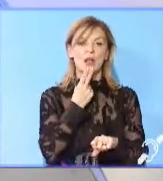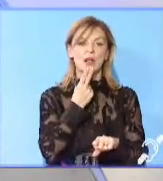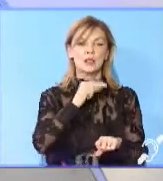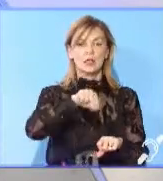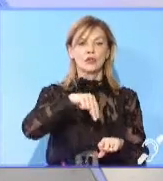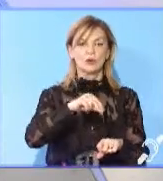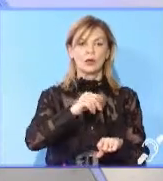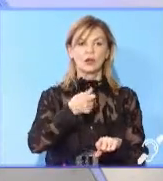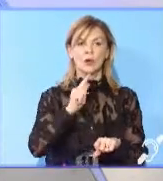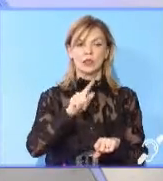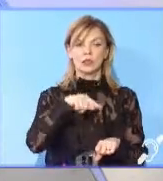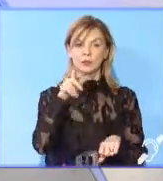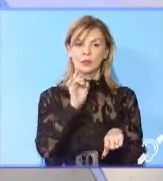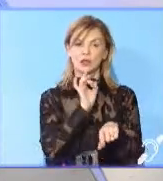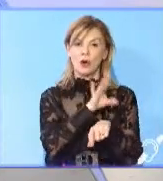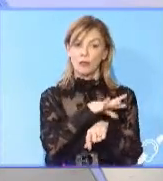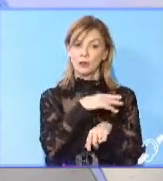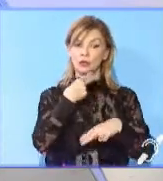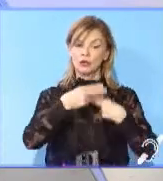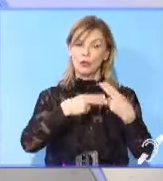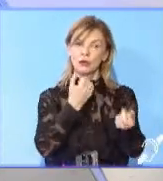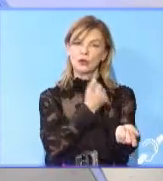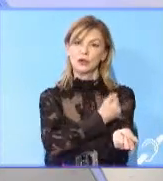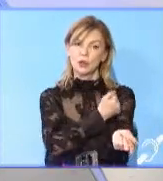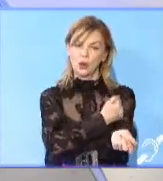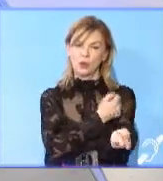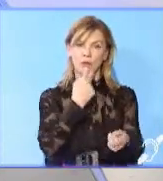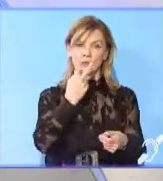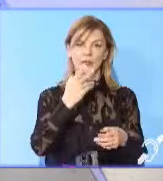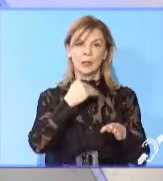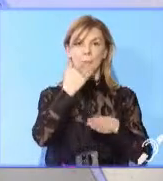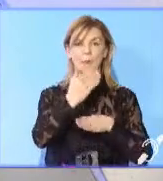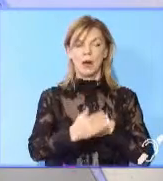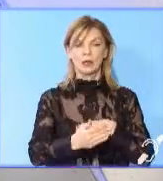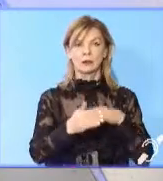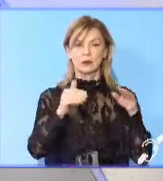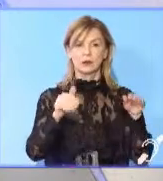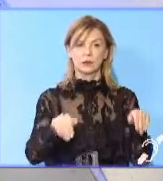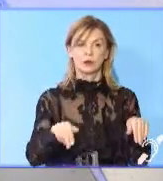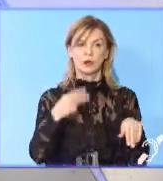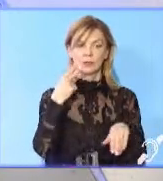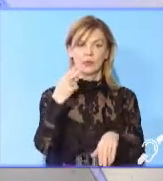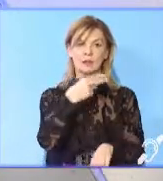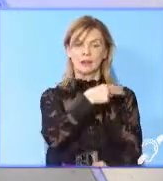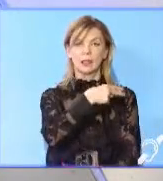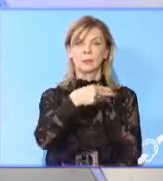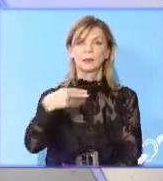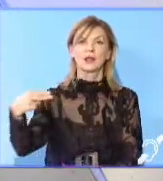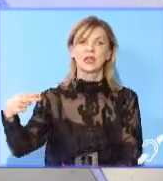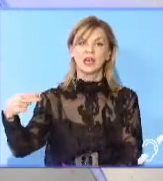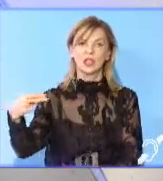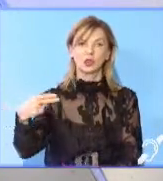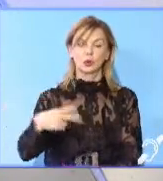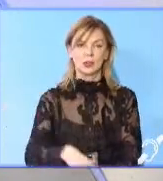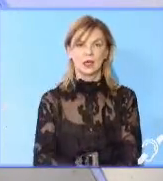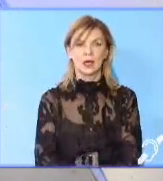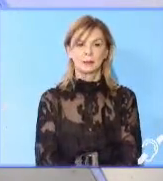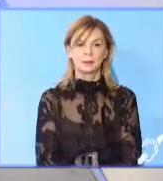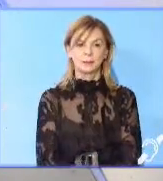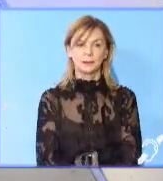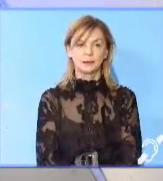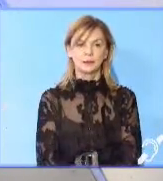județul Argeș după ce au vândut și au consumat droguri. Detalii imediat în Telejurnal. Să vedem mai întâi